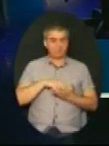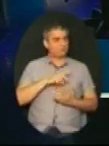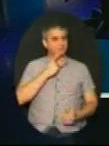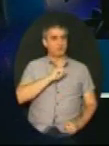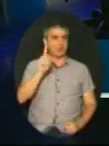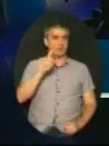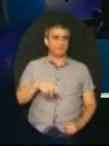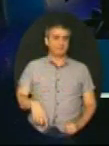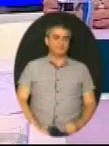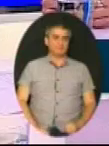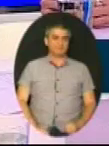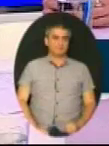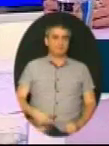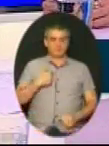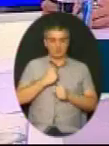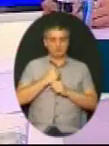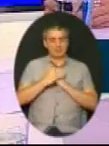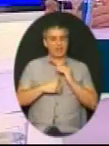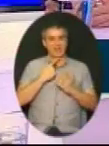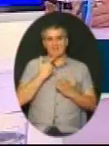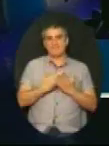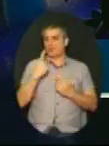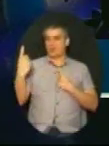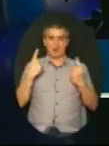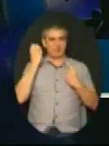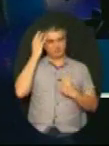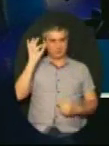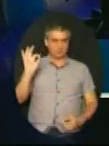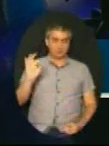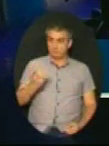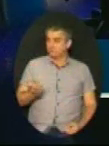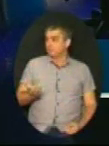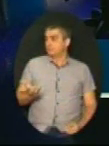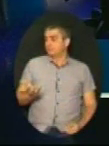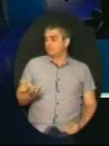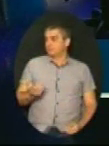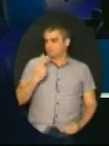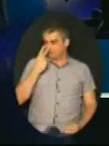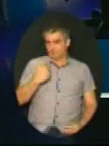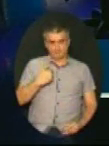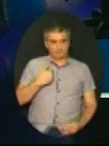ש... מתבצע פה תהליך וידוי עכשיו, כל אחד מהשלבים שלו. לא, כי...